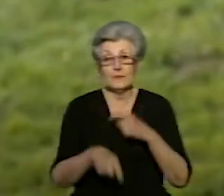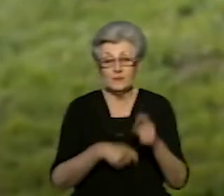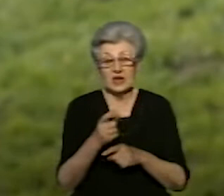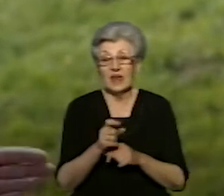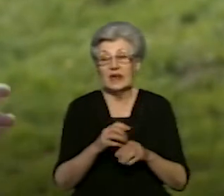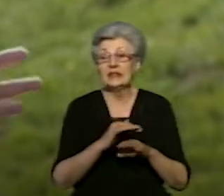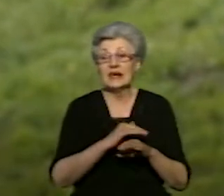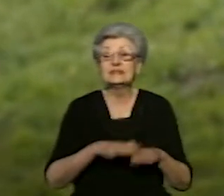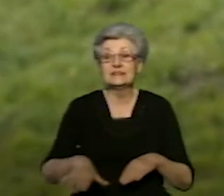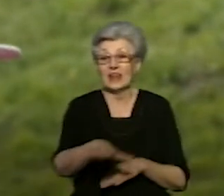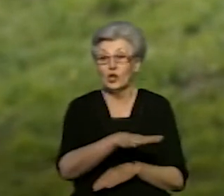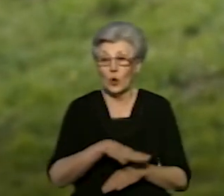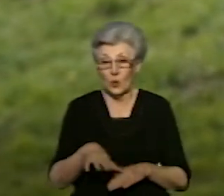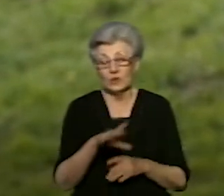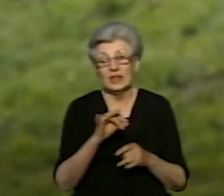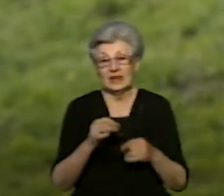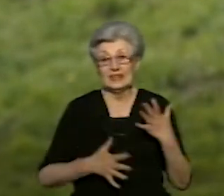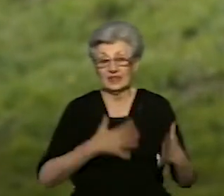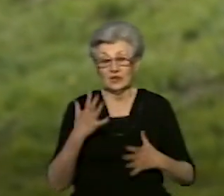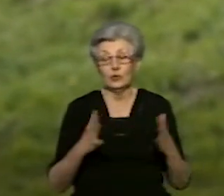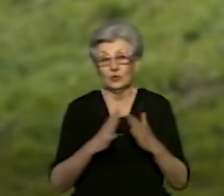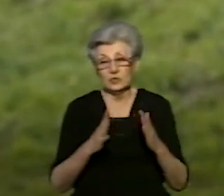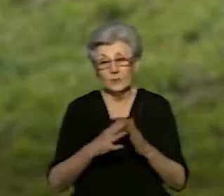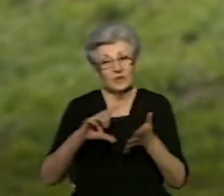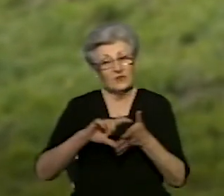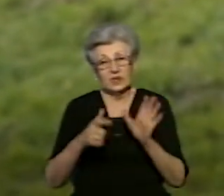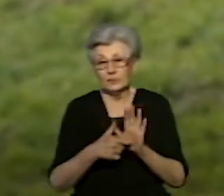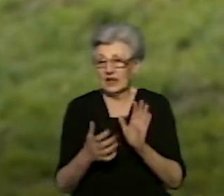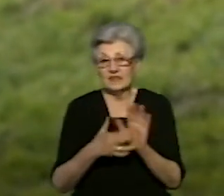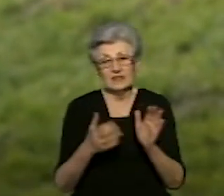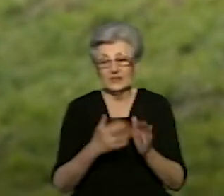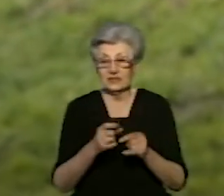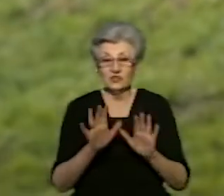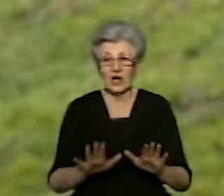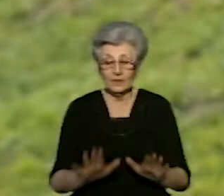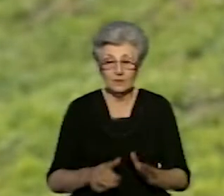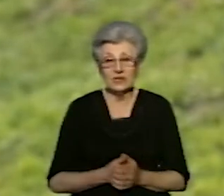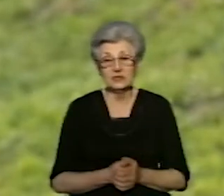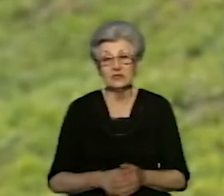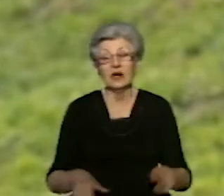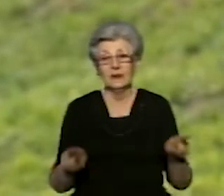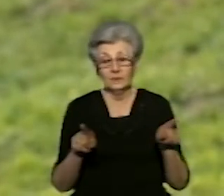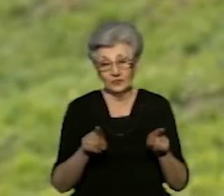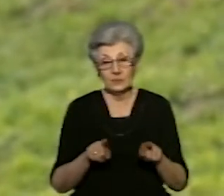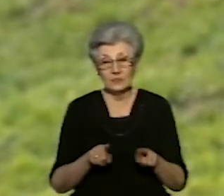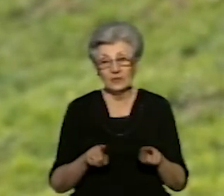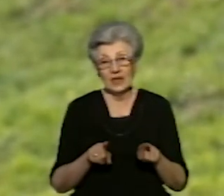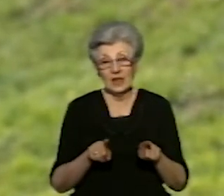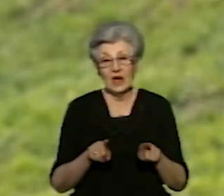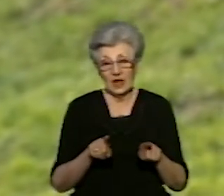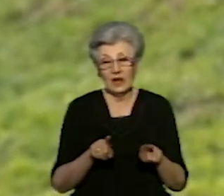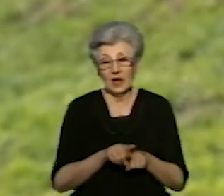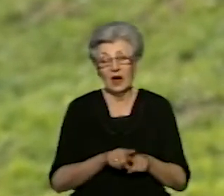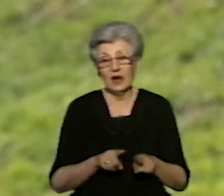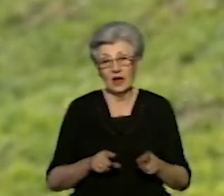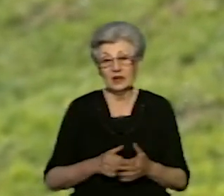Дуже маленьке місце в кімнаті, трохи не вистачає місця. А так, супротивник є,